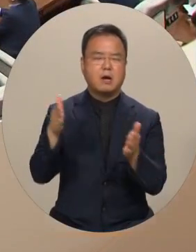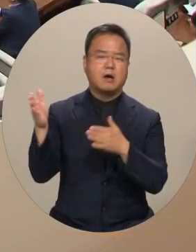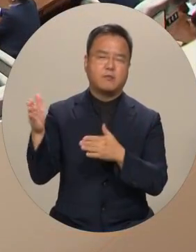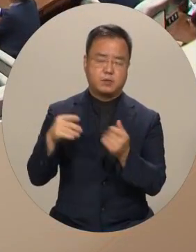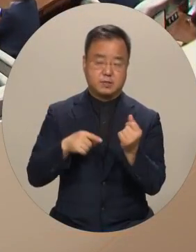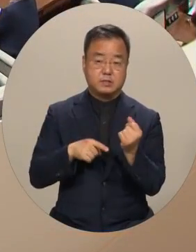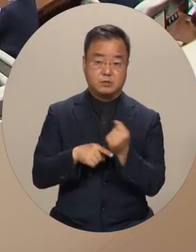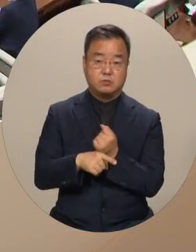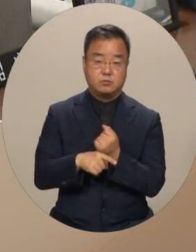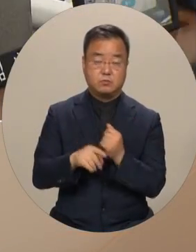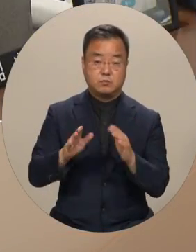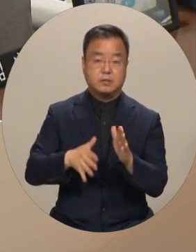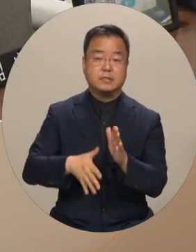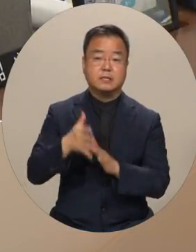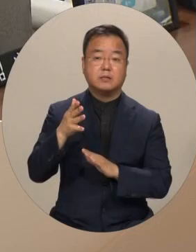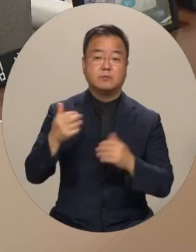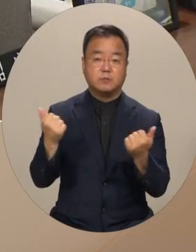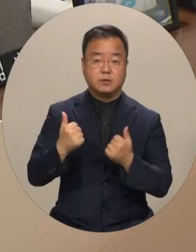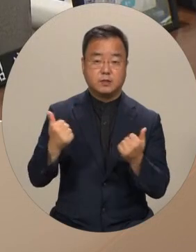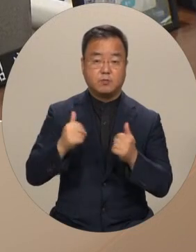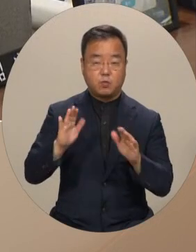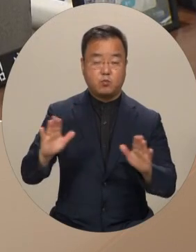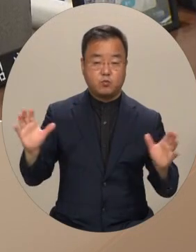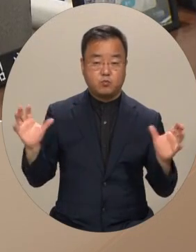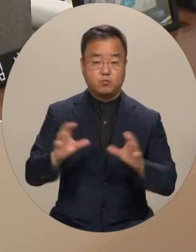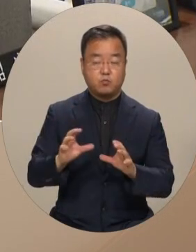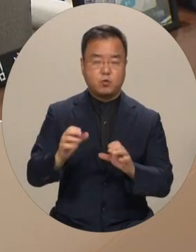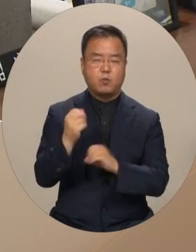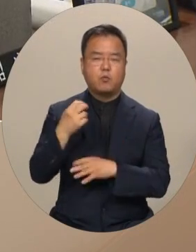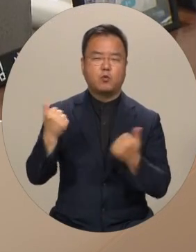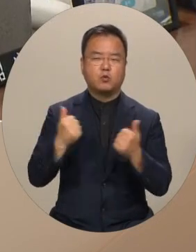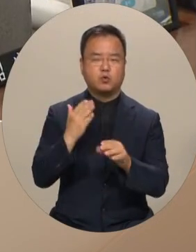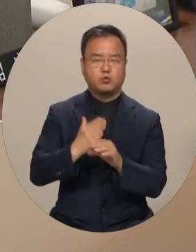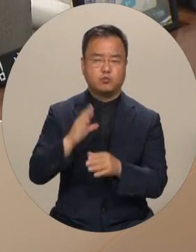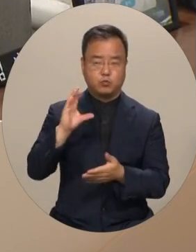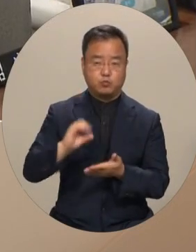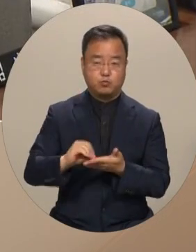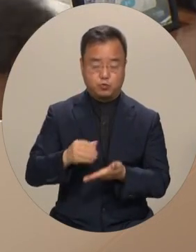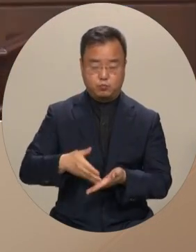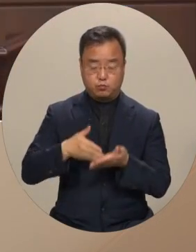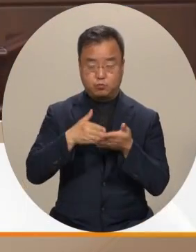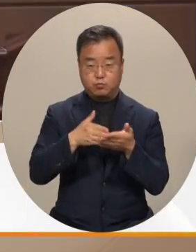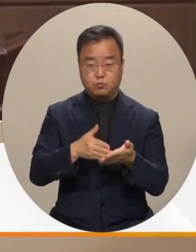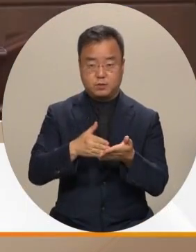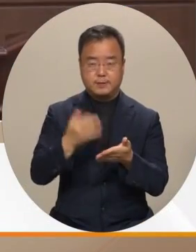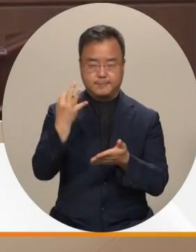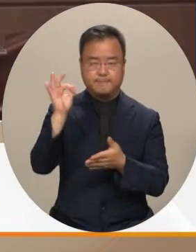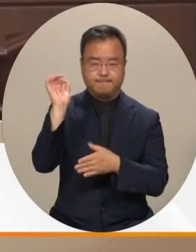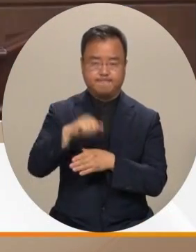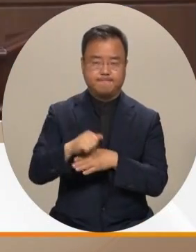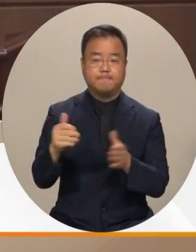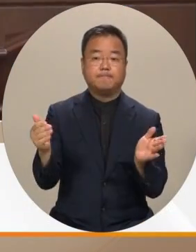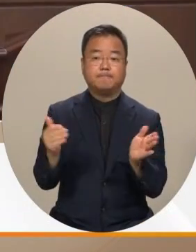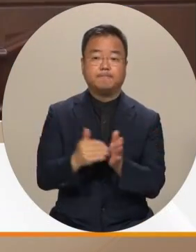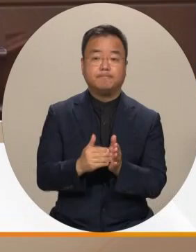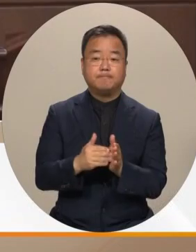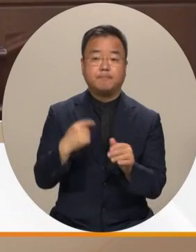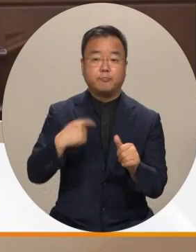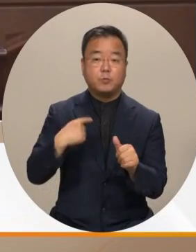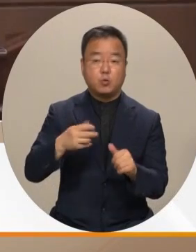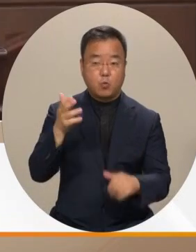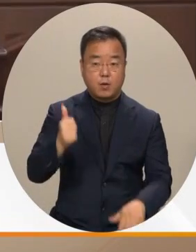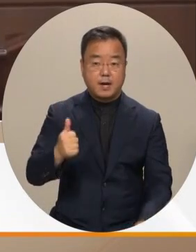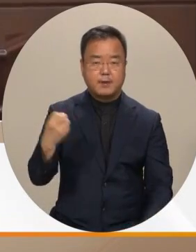시 의회는 예상대로 오늘 열린 본회의에서 해당 안건을 상정했던 이번에도 가결됐습니다 교육감이